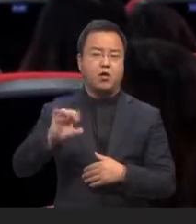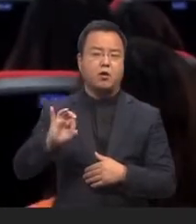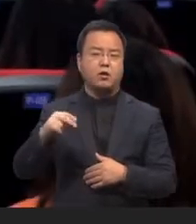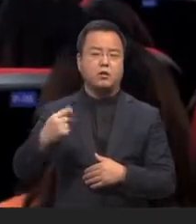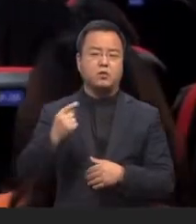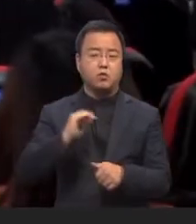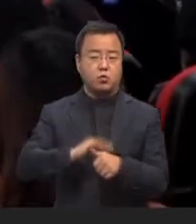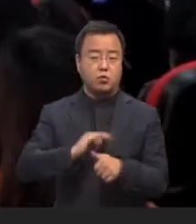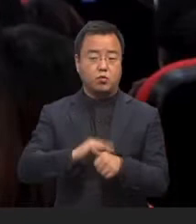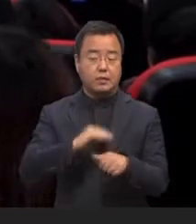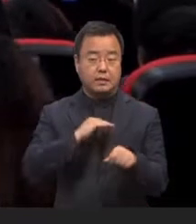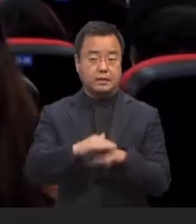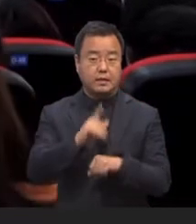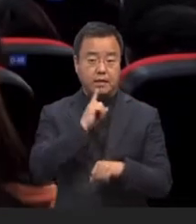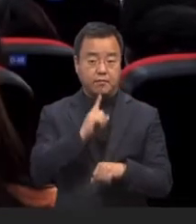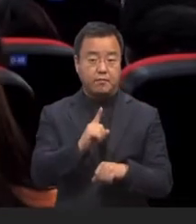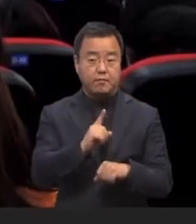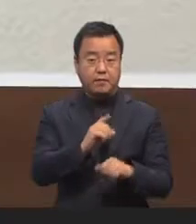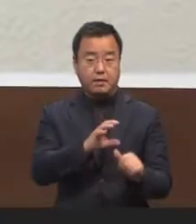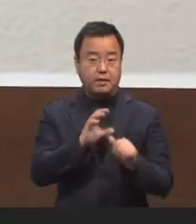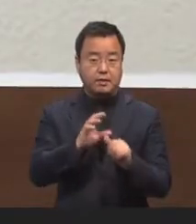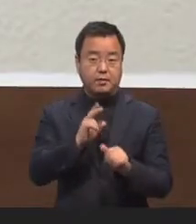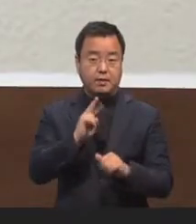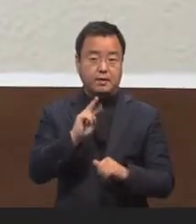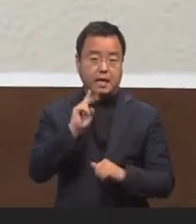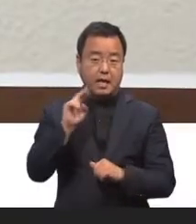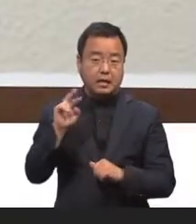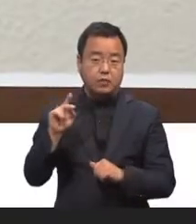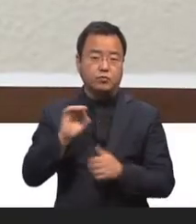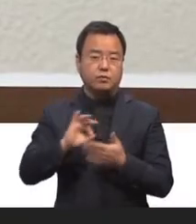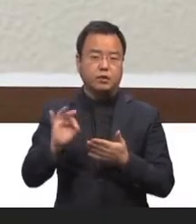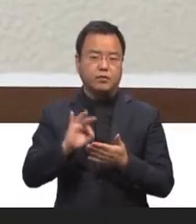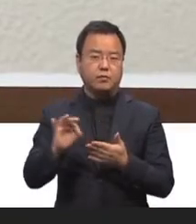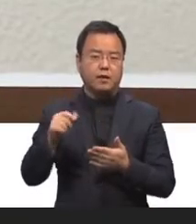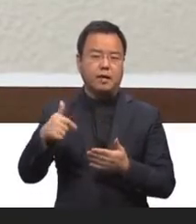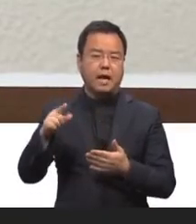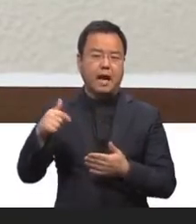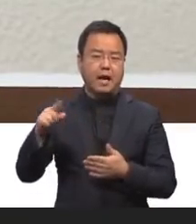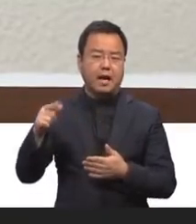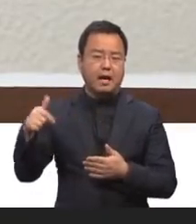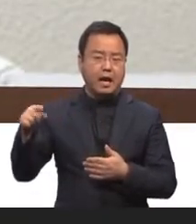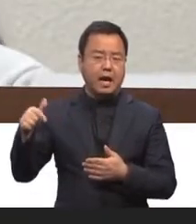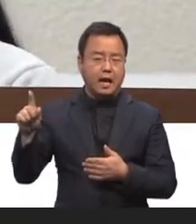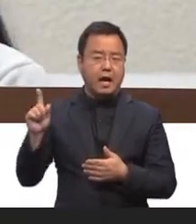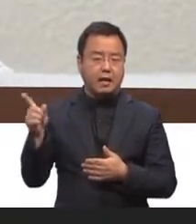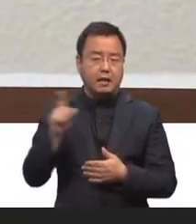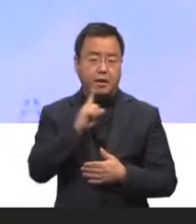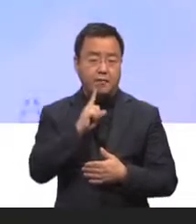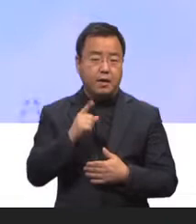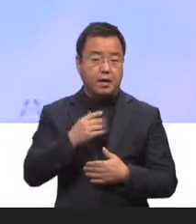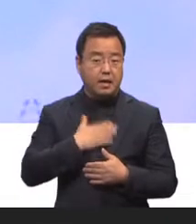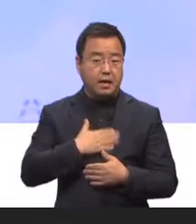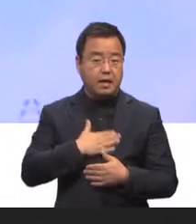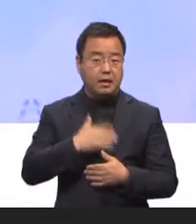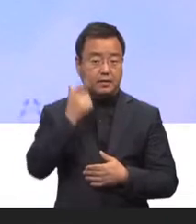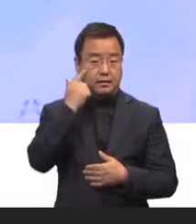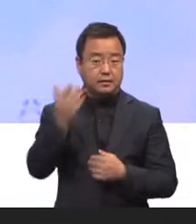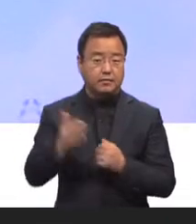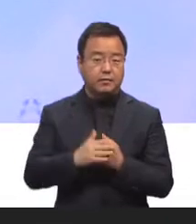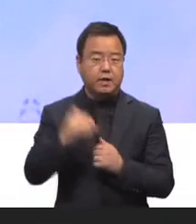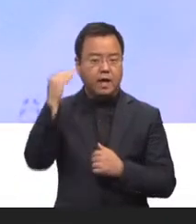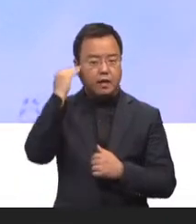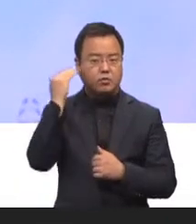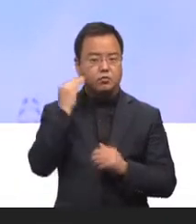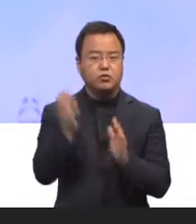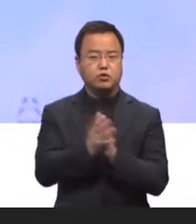한국의 사투리 문화를 설명하는가 하면 하가 하가라는 말을 들어보신 적이 있으신가요? 한국